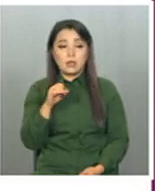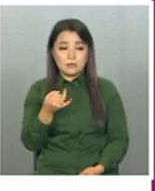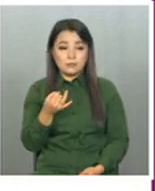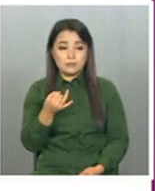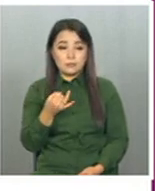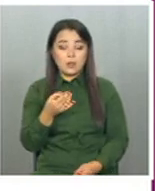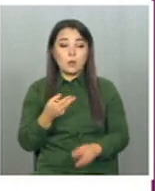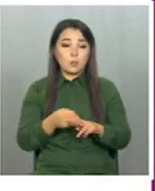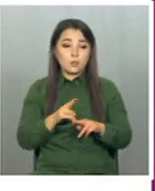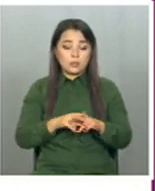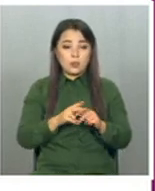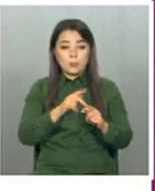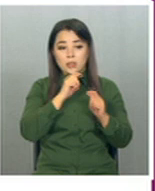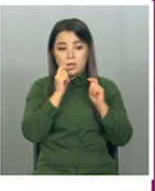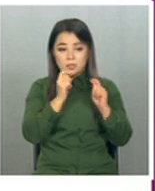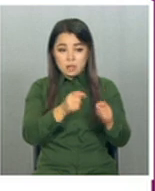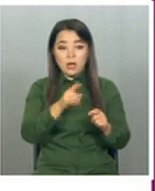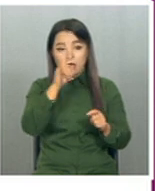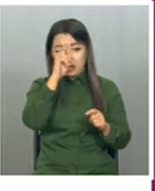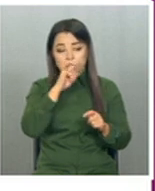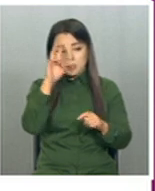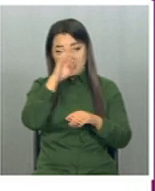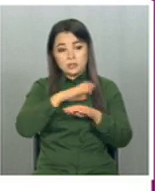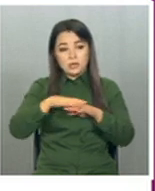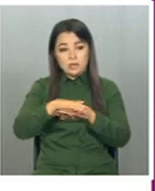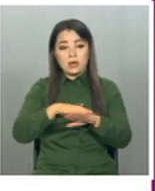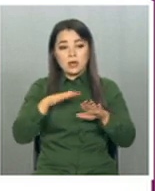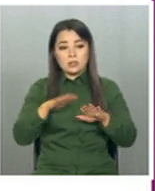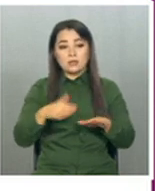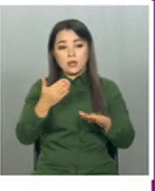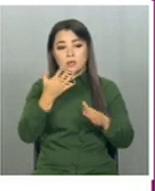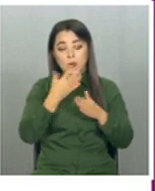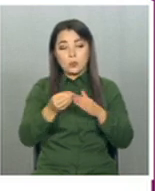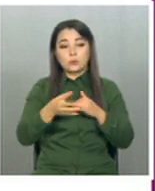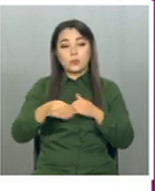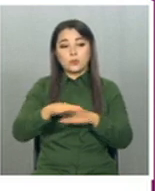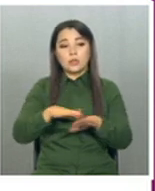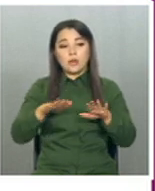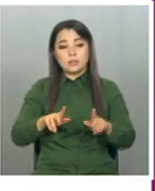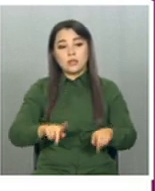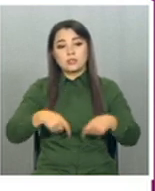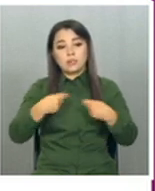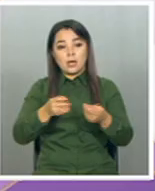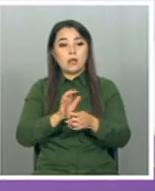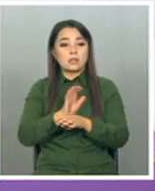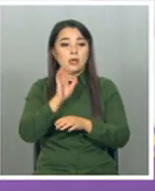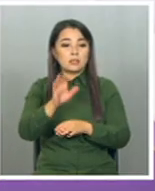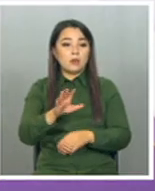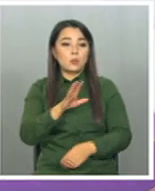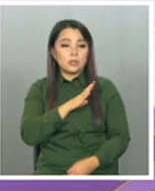Абылайдың бұл тартуын қазақ еліне, өз туған жеріне жеткізіп берді.